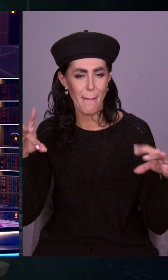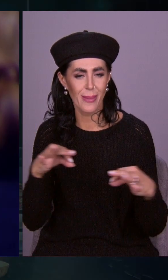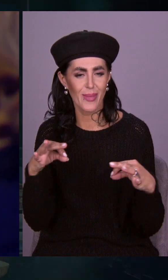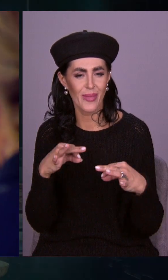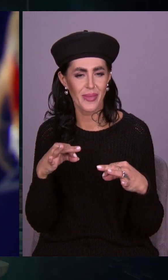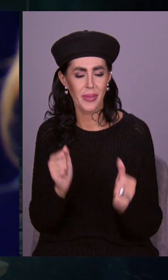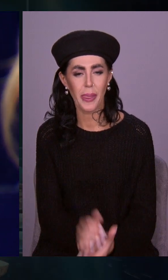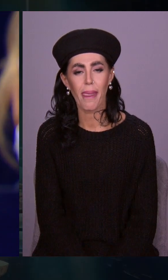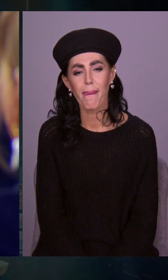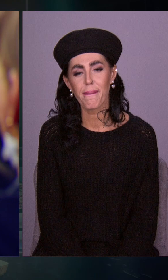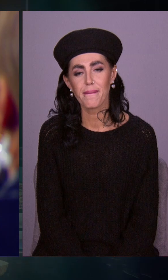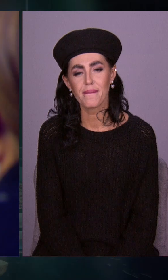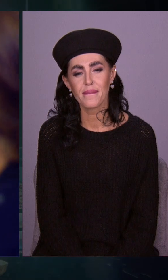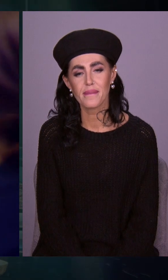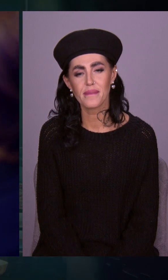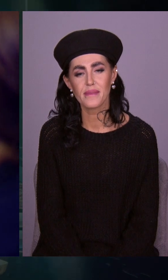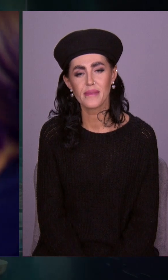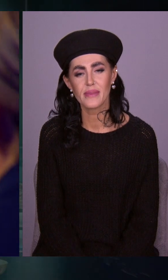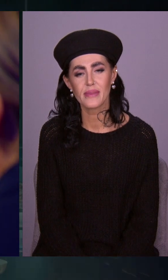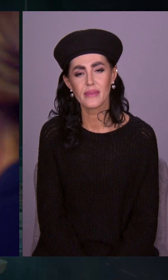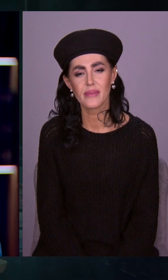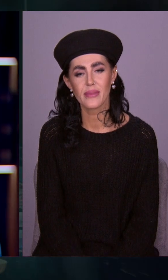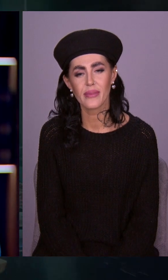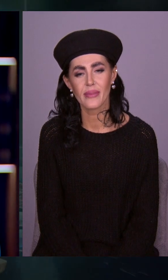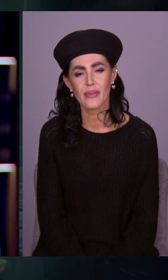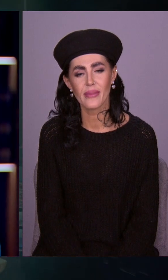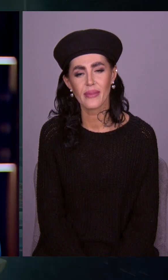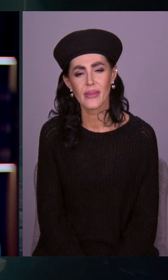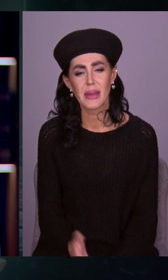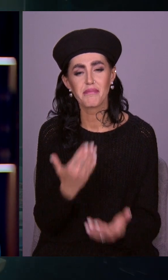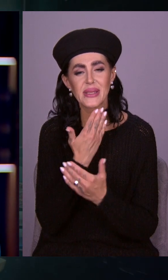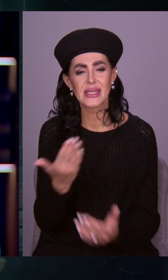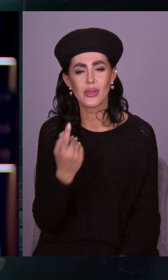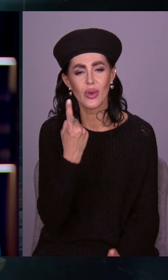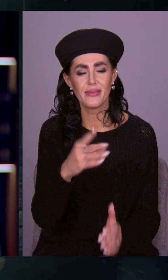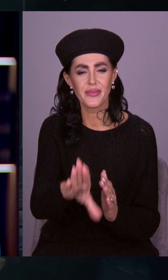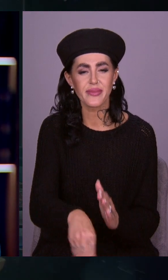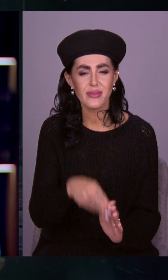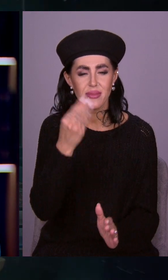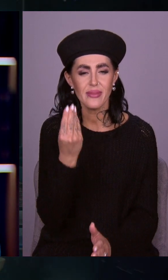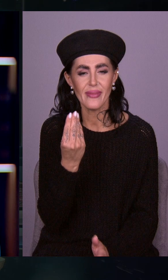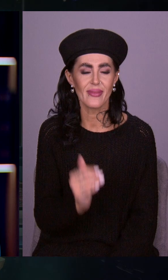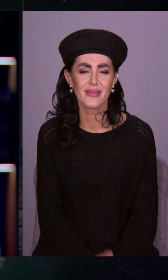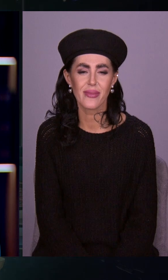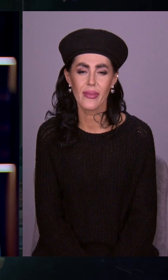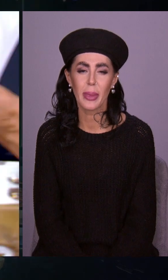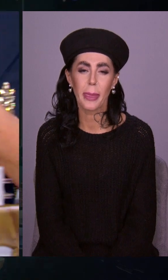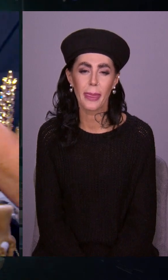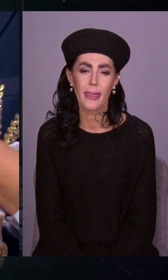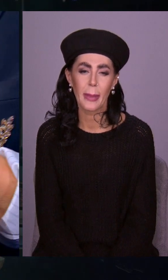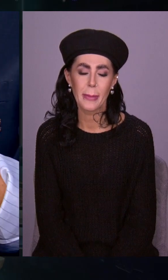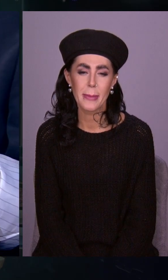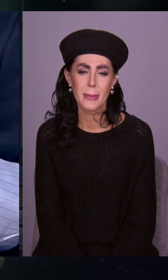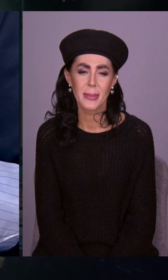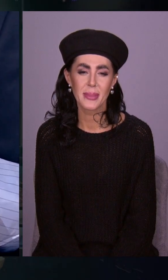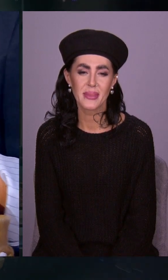з дибленим волоссям, ми ще одну картку. Що, я ведуча цієї програми. Вже з консерваторії їде